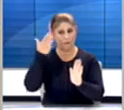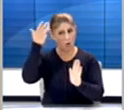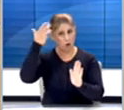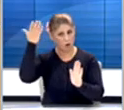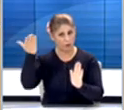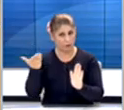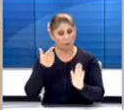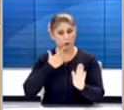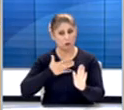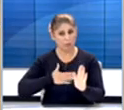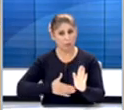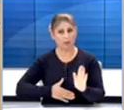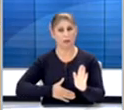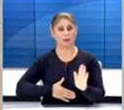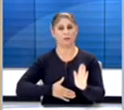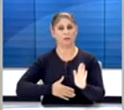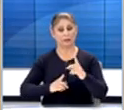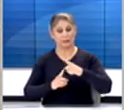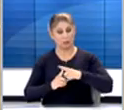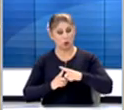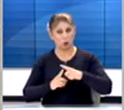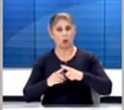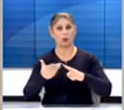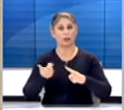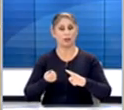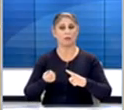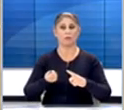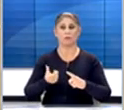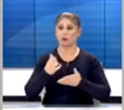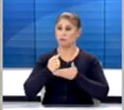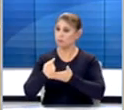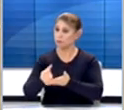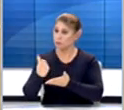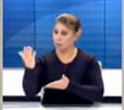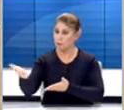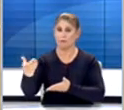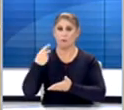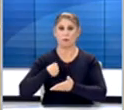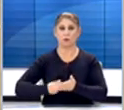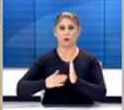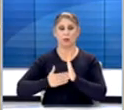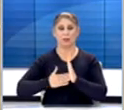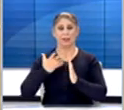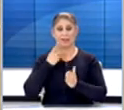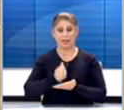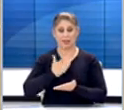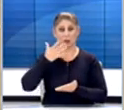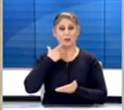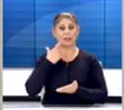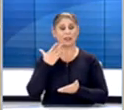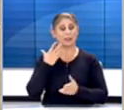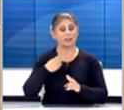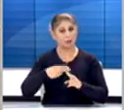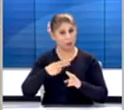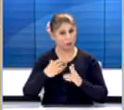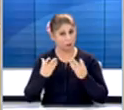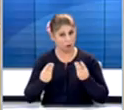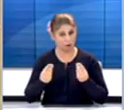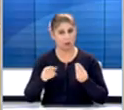για το πώς θέλουμε να αξιοποιήσουμε την τεχνολογία, πώς θέλουμε να ανταμείβουμε τους δημόσιους υπαλλήλους, γιατί η αξιολόγηση έχει τόσο μεγάλη σημασία. Θεωρώ ότι όλα